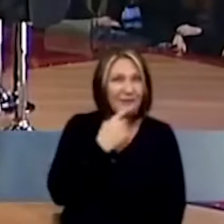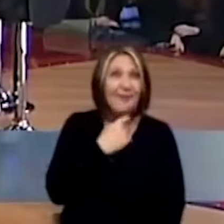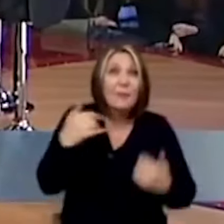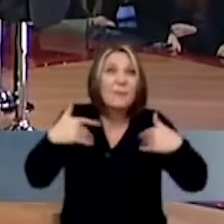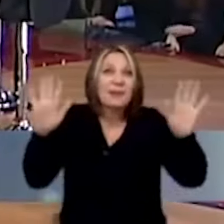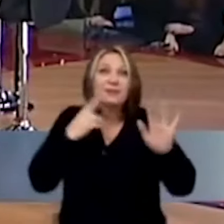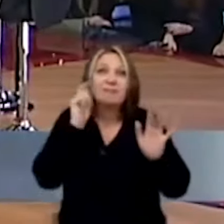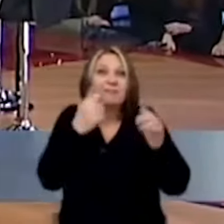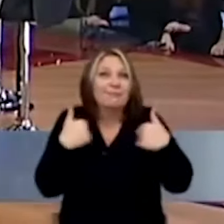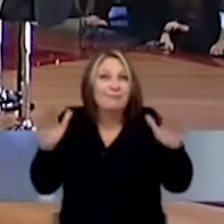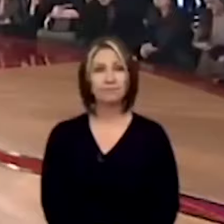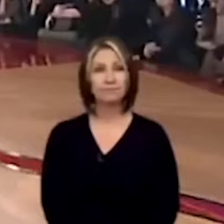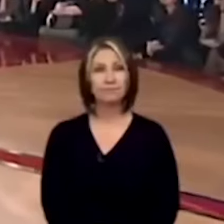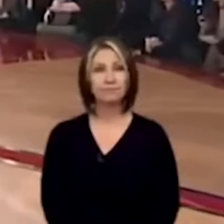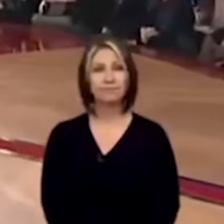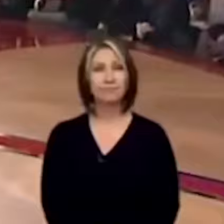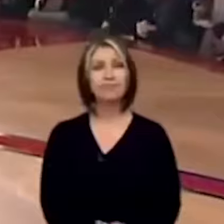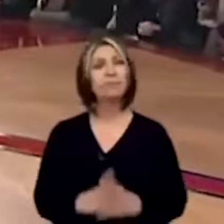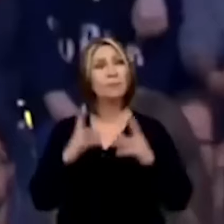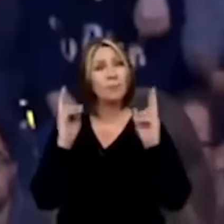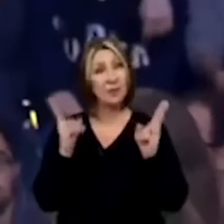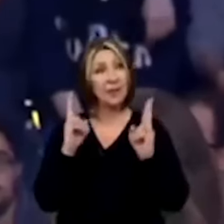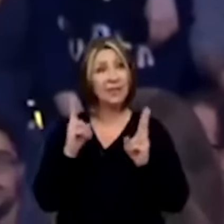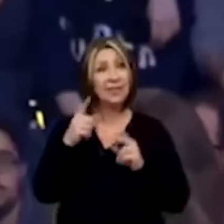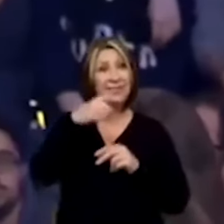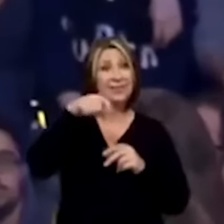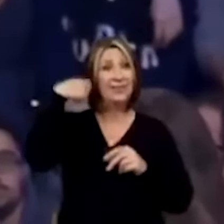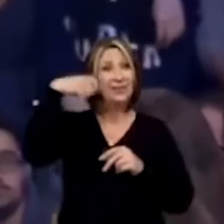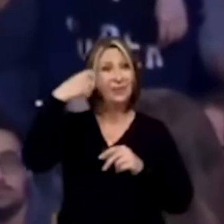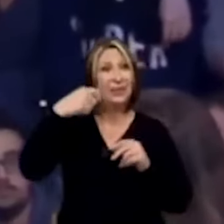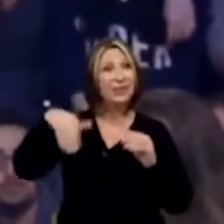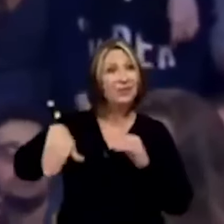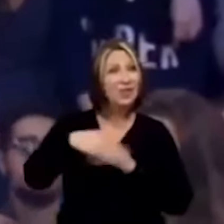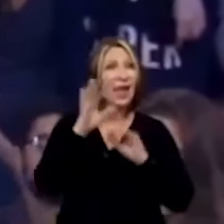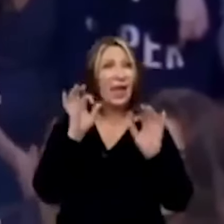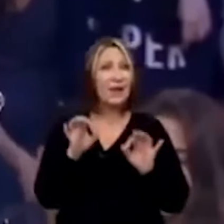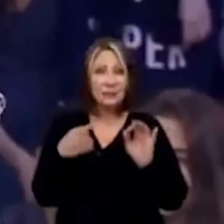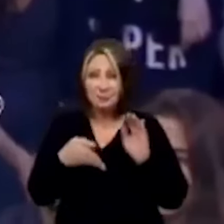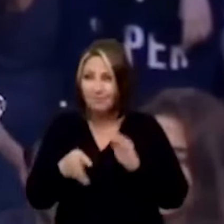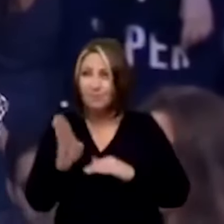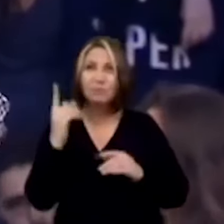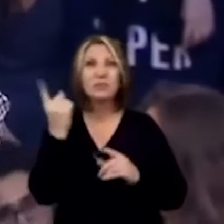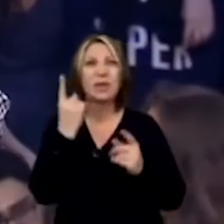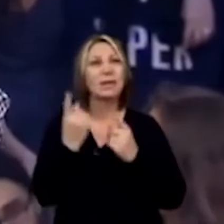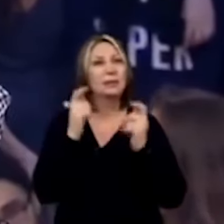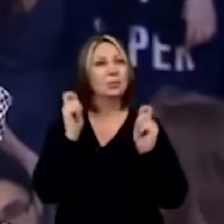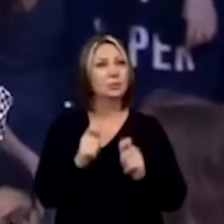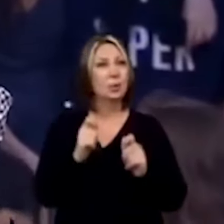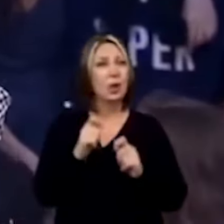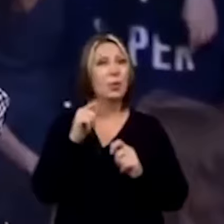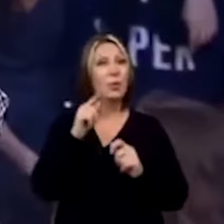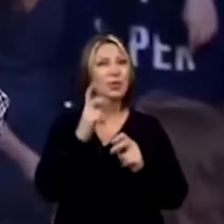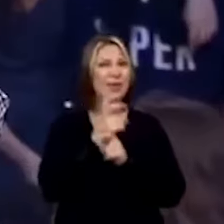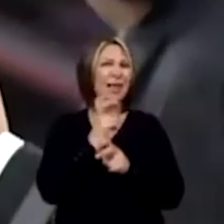ben değilim. Genelde filmlerden çıkanlar hemen çıkar çıkmaz bir şeyler söylüyorlar.